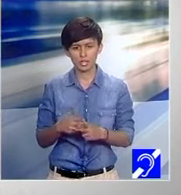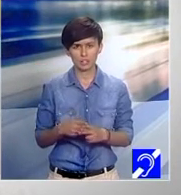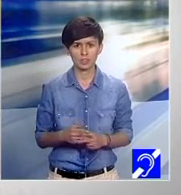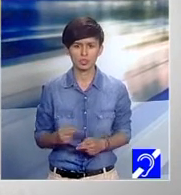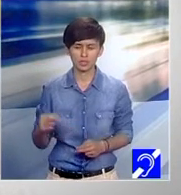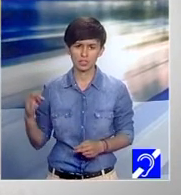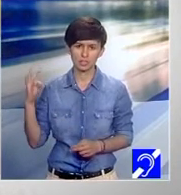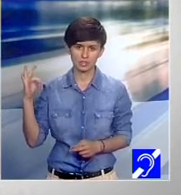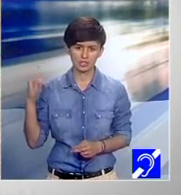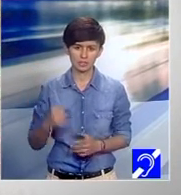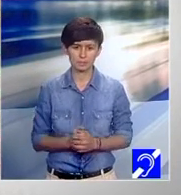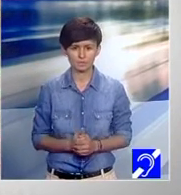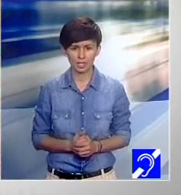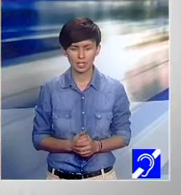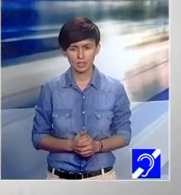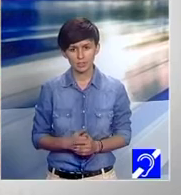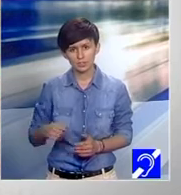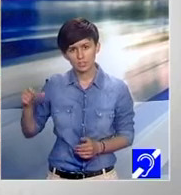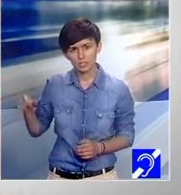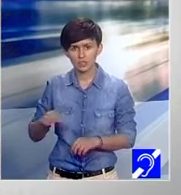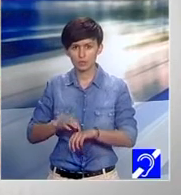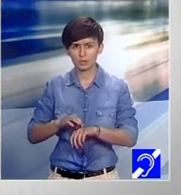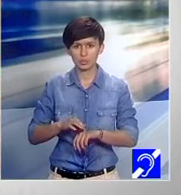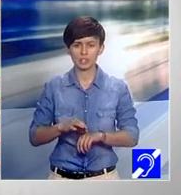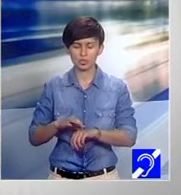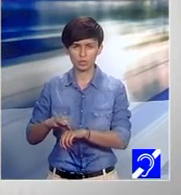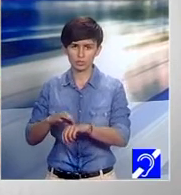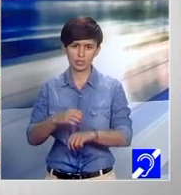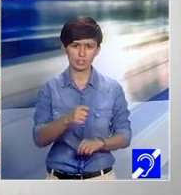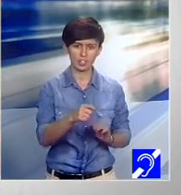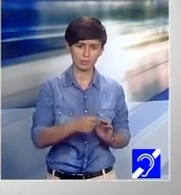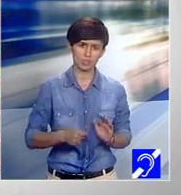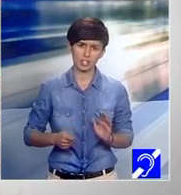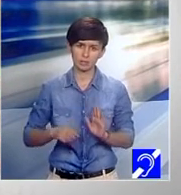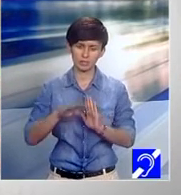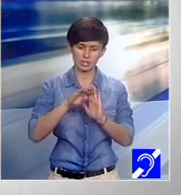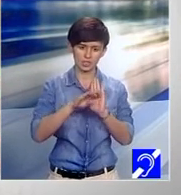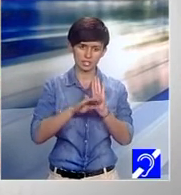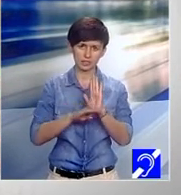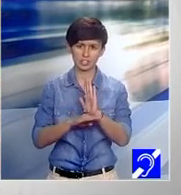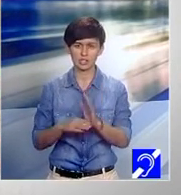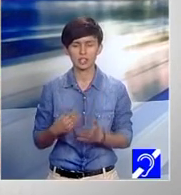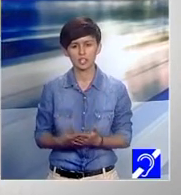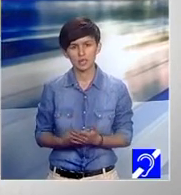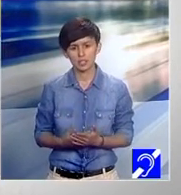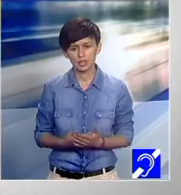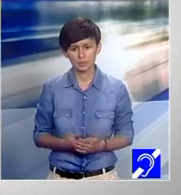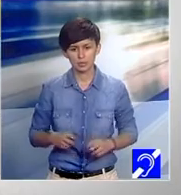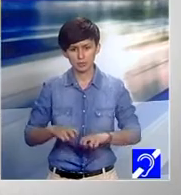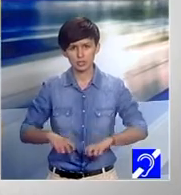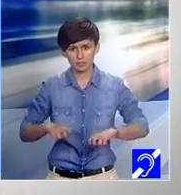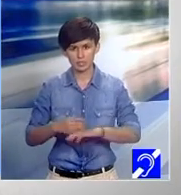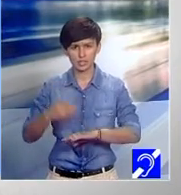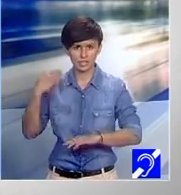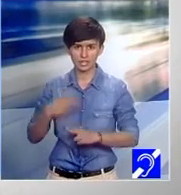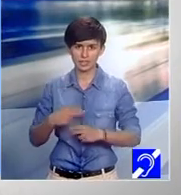dr. Carmen Costache, doctor în științe medicale, coordonator al programului de screening neonatal pentru fenilcetonurie la Centrul Regional